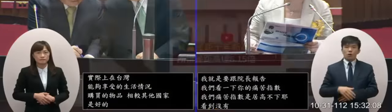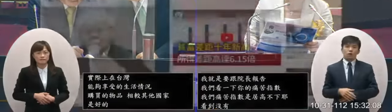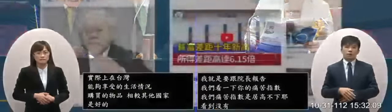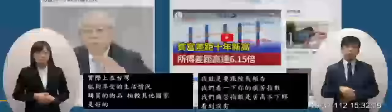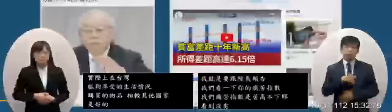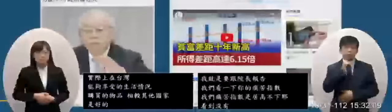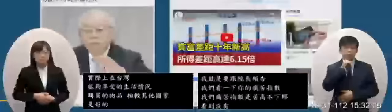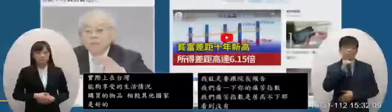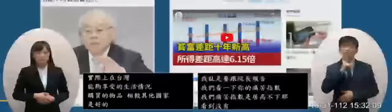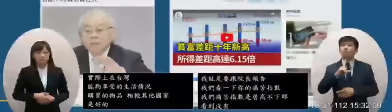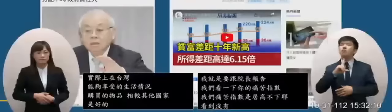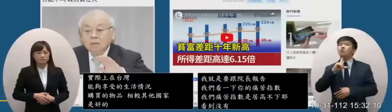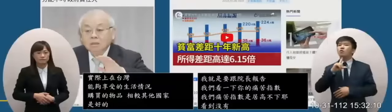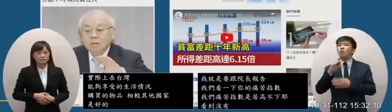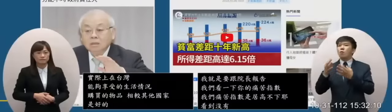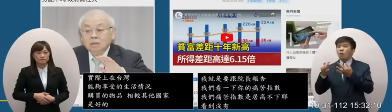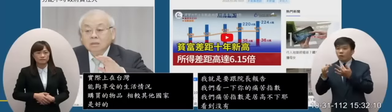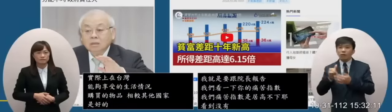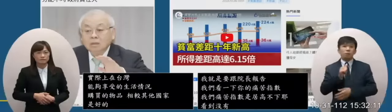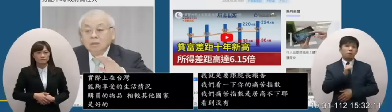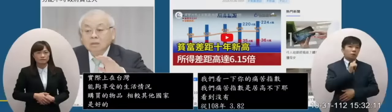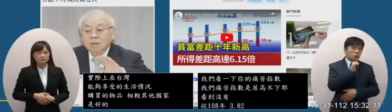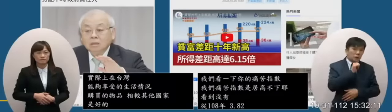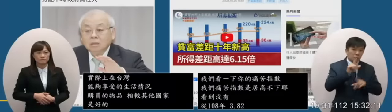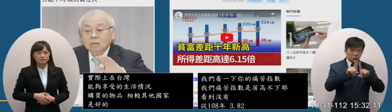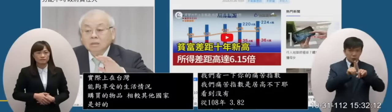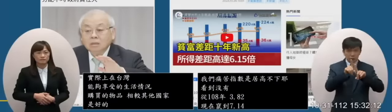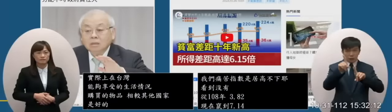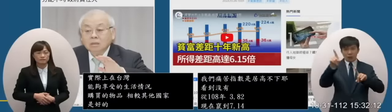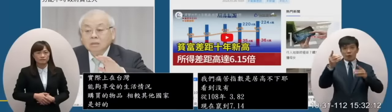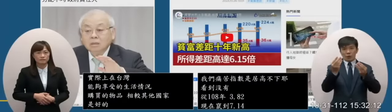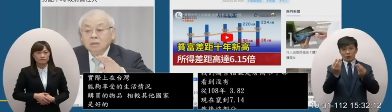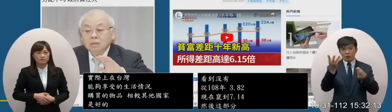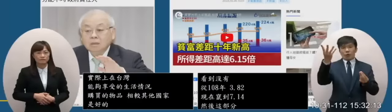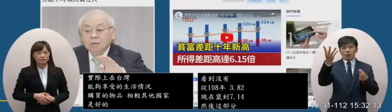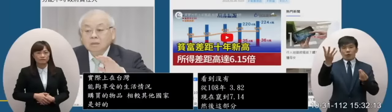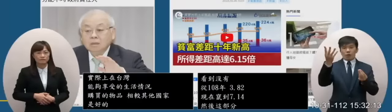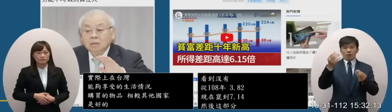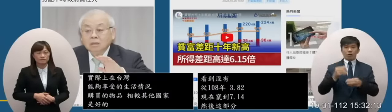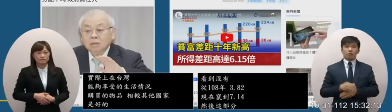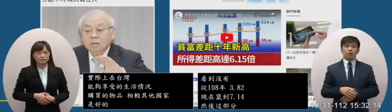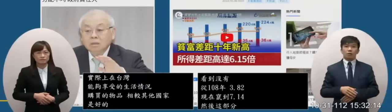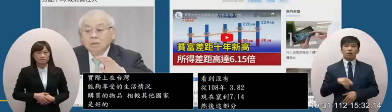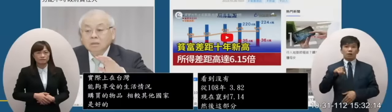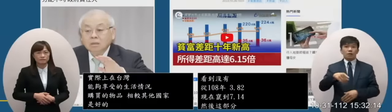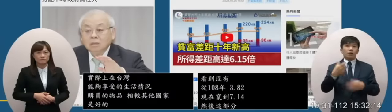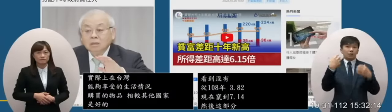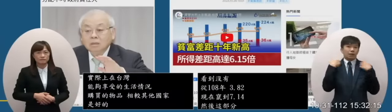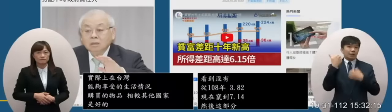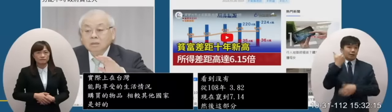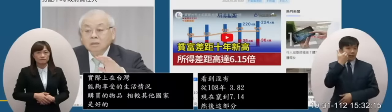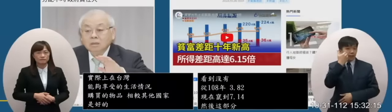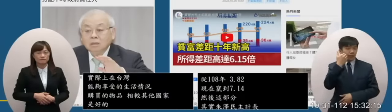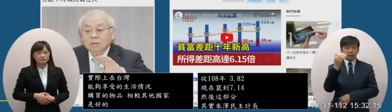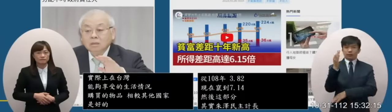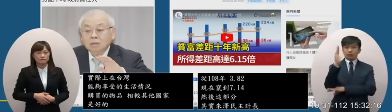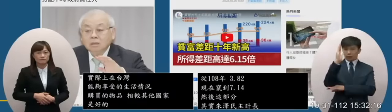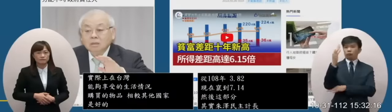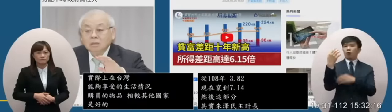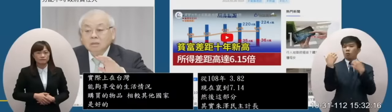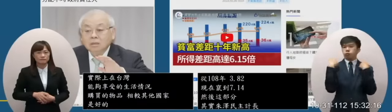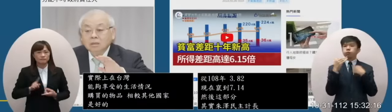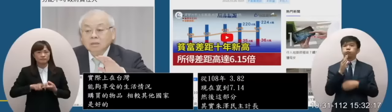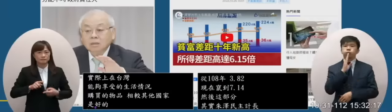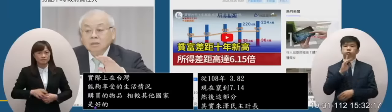这个贫富的差距呢，这个持续的扩大，对不对？然后他也提到，这个是谁的责任呢？是政府的责任